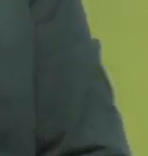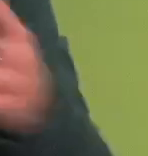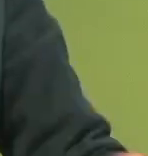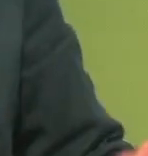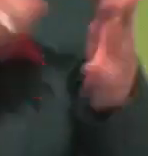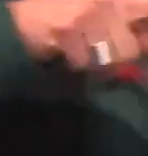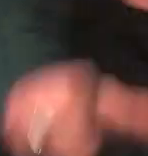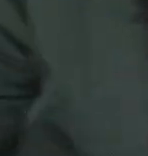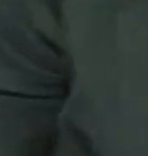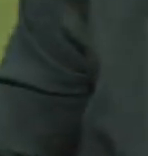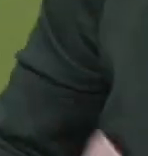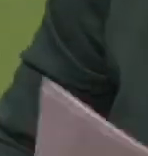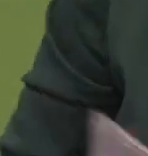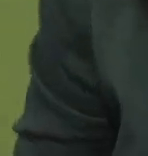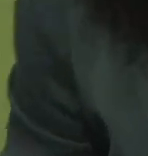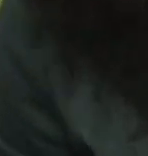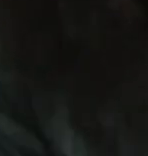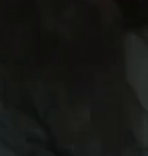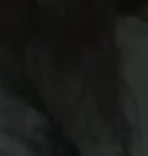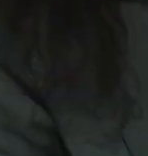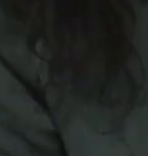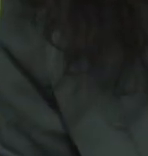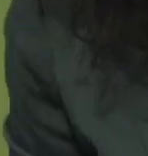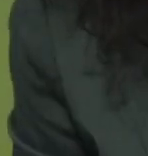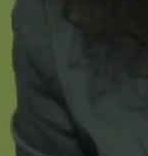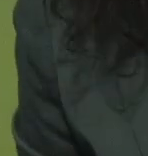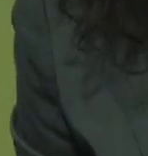Und ich würde einfach.